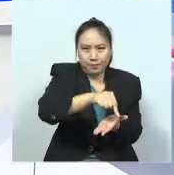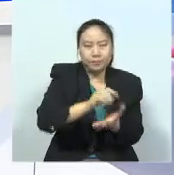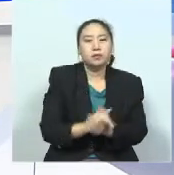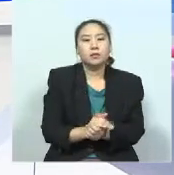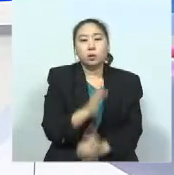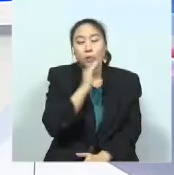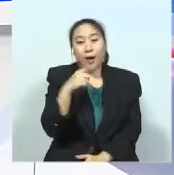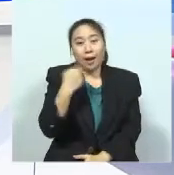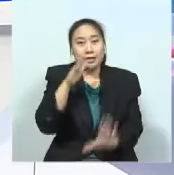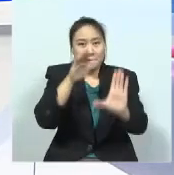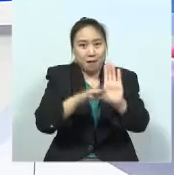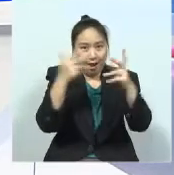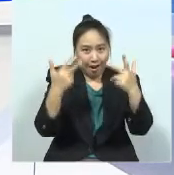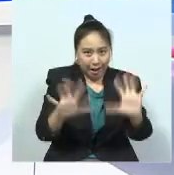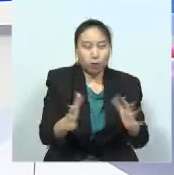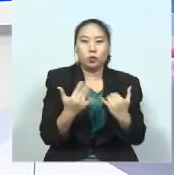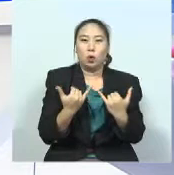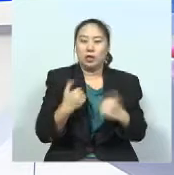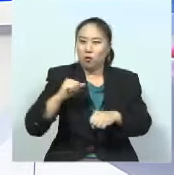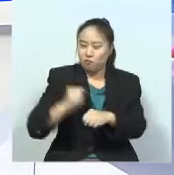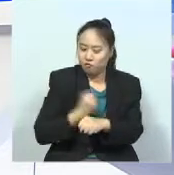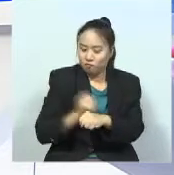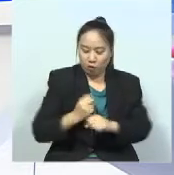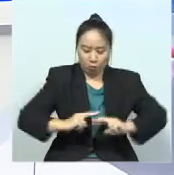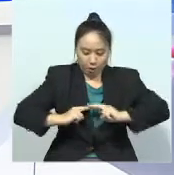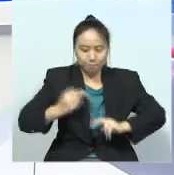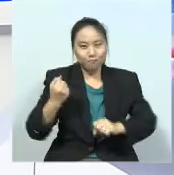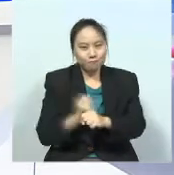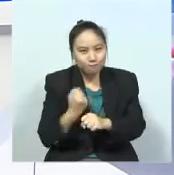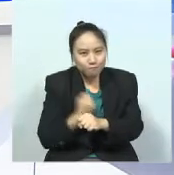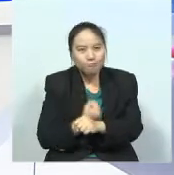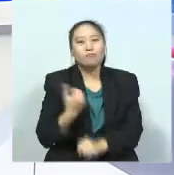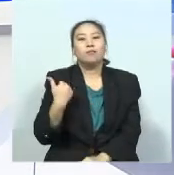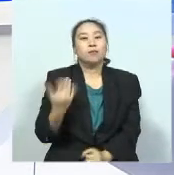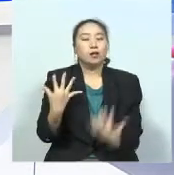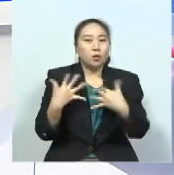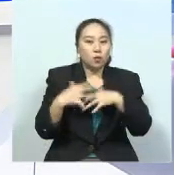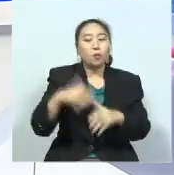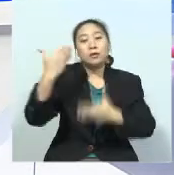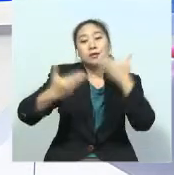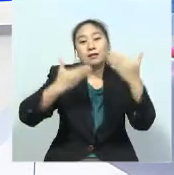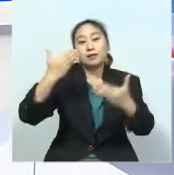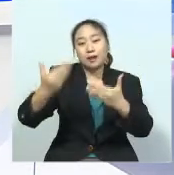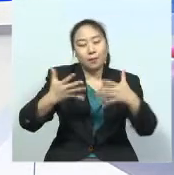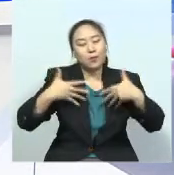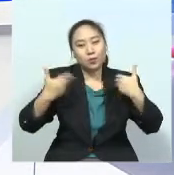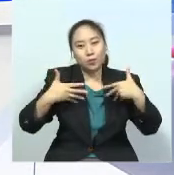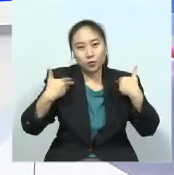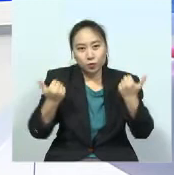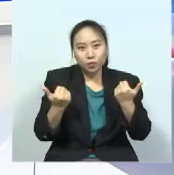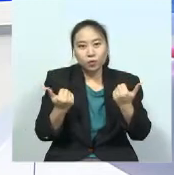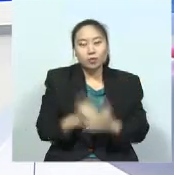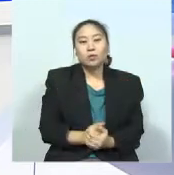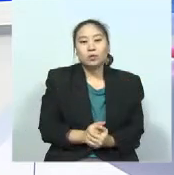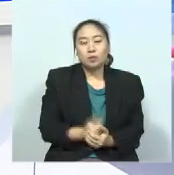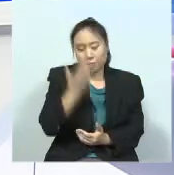ที่ใครที่ไปลงทะเบียนเอาไว้แล้วช่วงนี้อาจจะต้องฟิตซ้อมร่างกายกันสักนิดนึง ใช่นะคะจะได้ ร่วมกิจกรรมนี้อย่างมีความสุขนะคะเพ